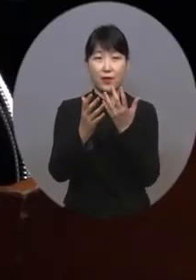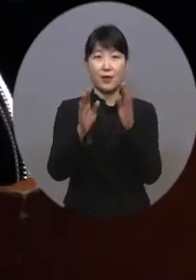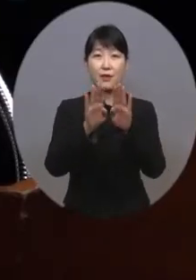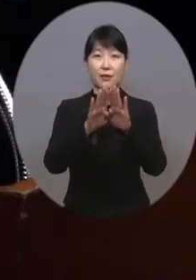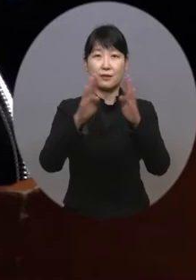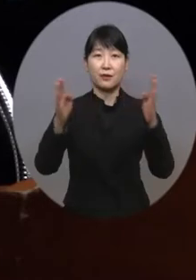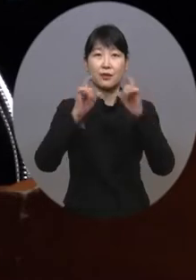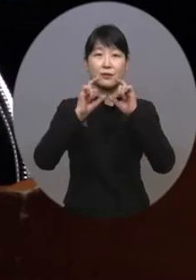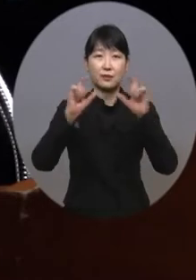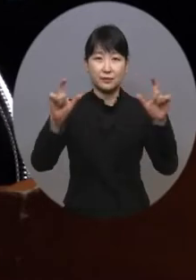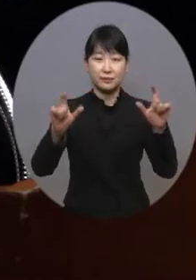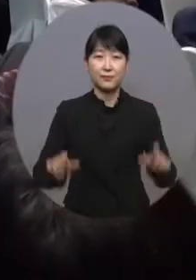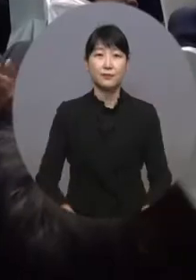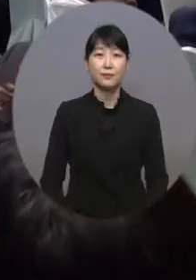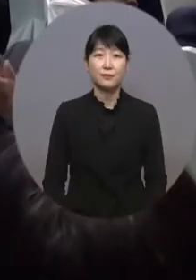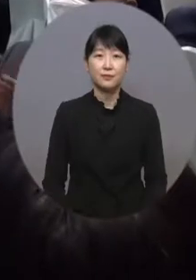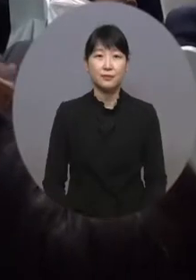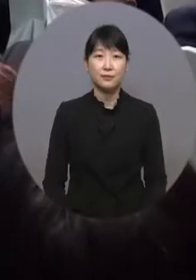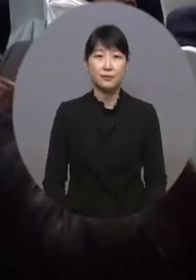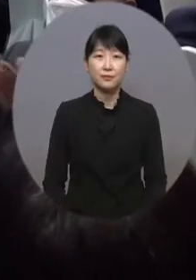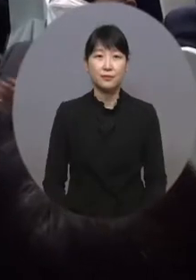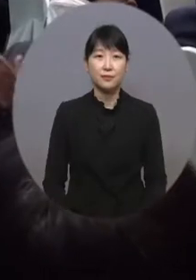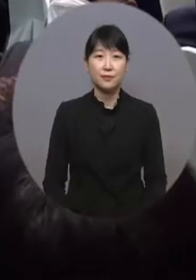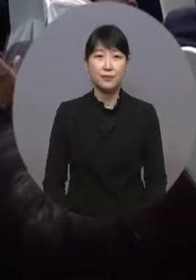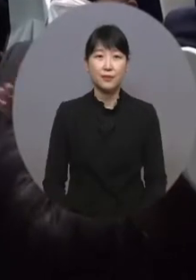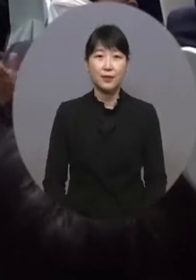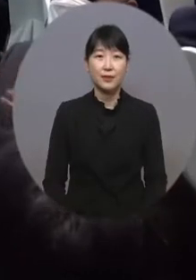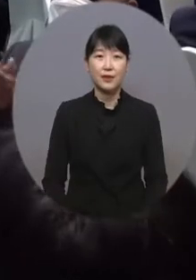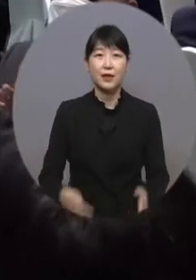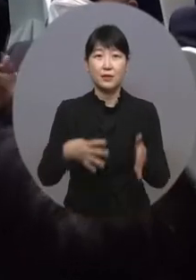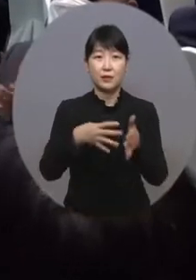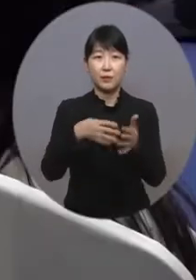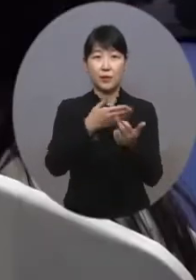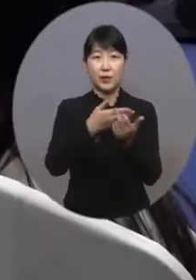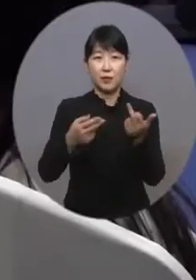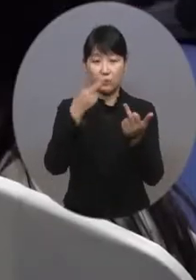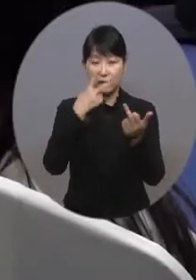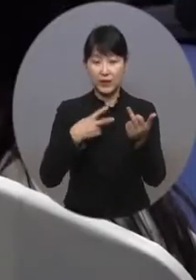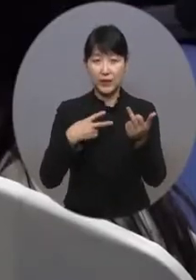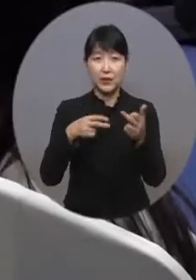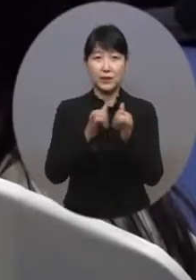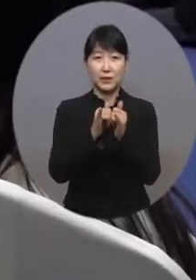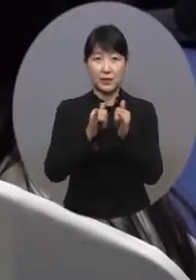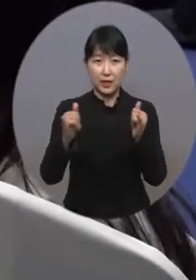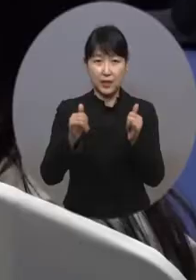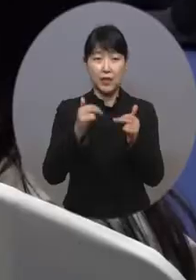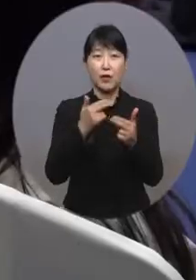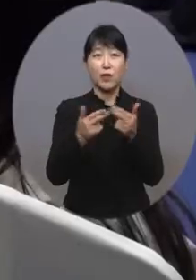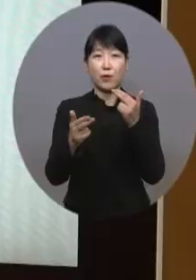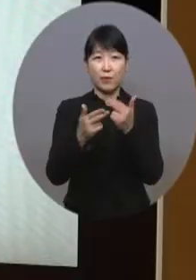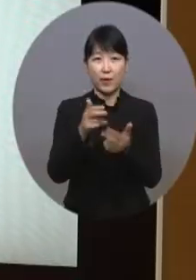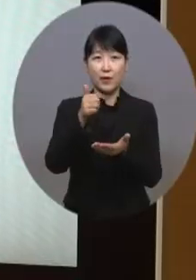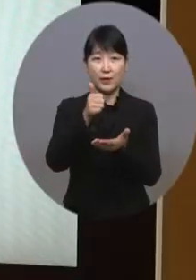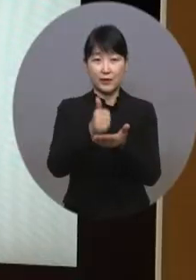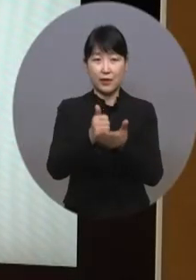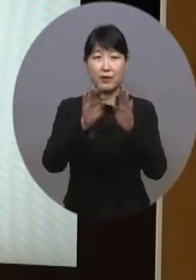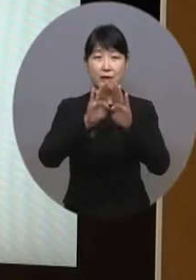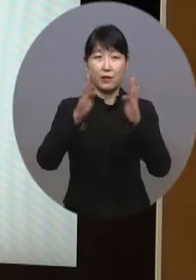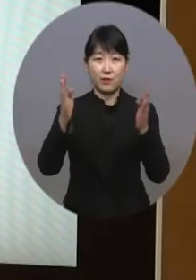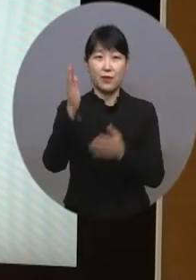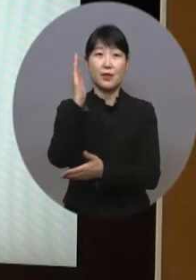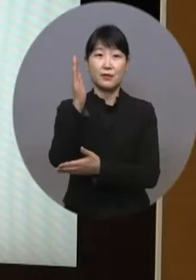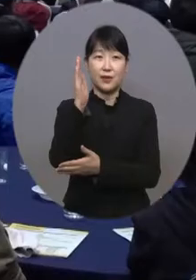복지대회를 선언합니다. 단상에서 사단법인 강원도 시각장애인연합회 원주 지회장의 개회사로